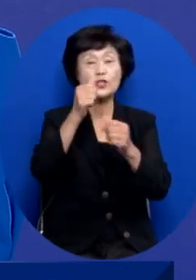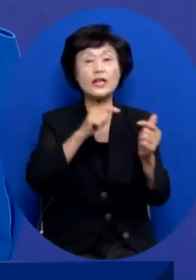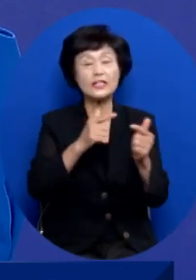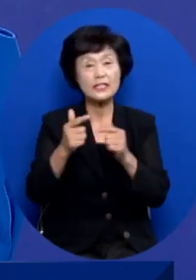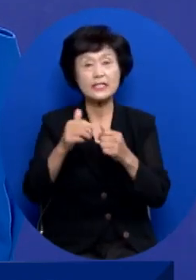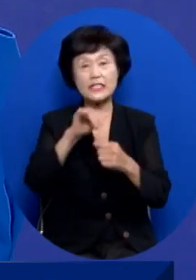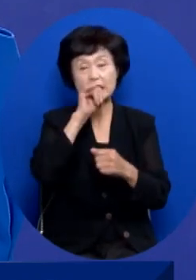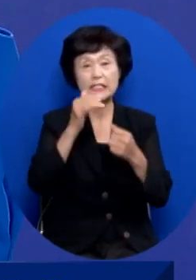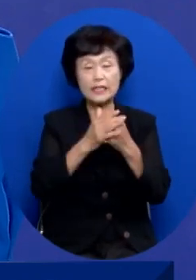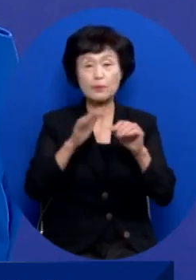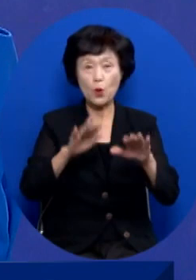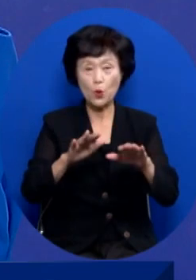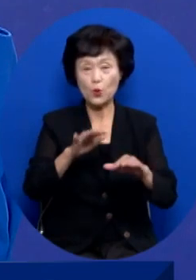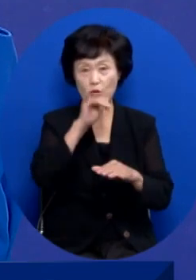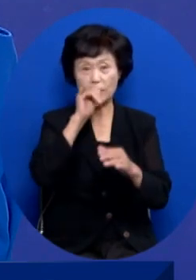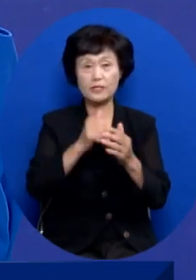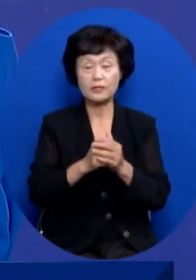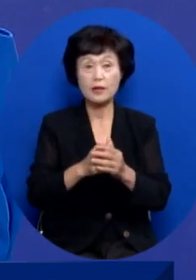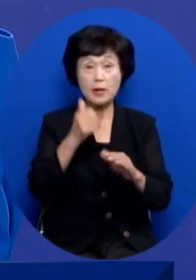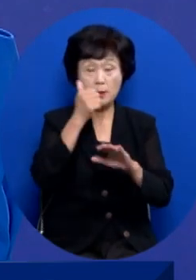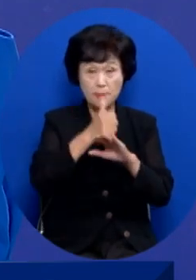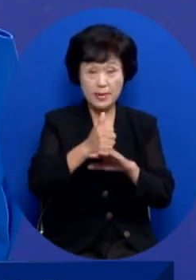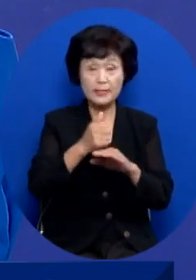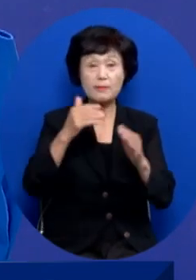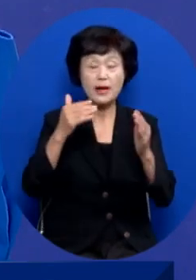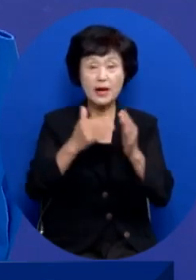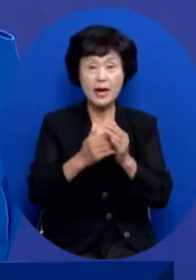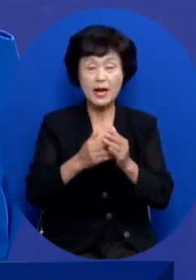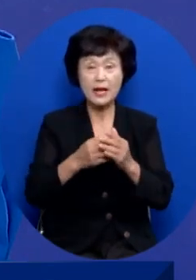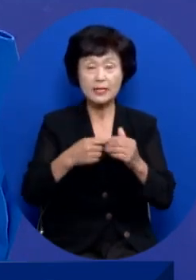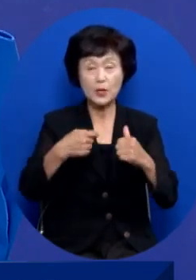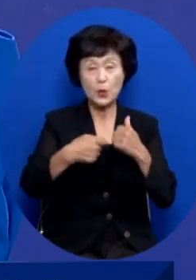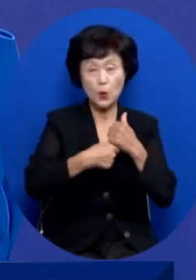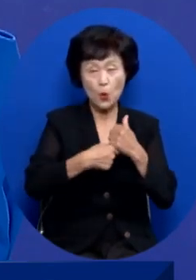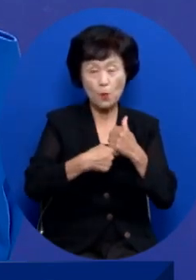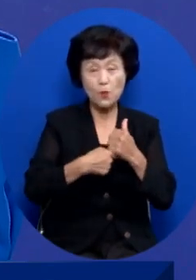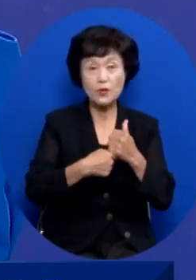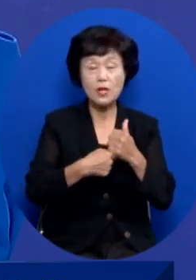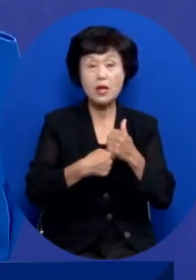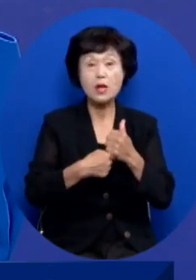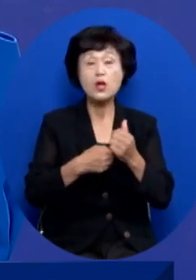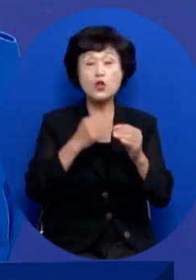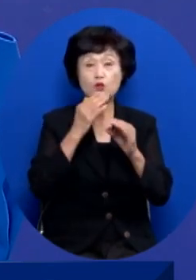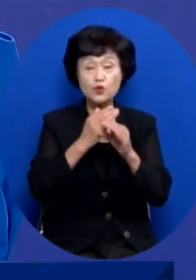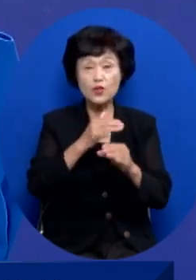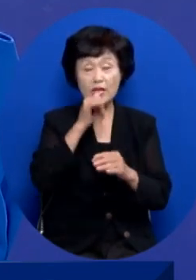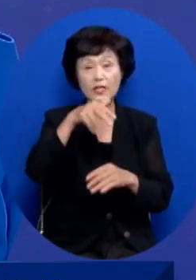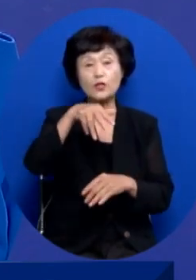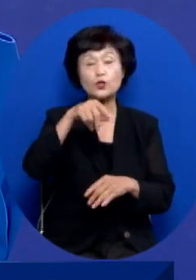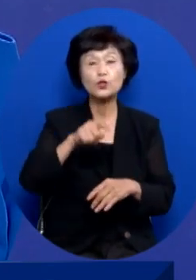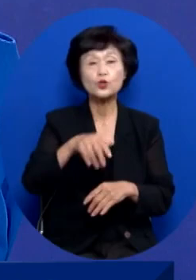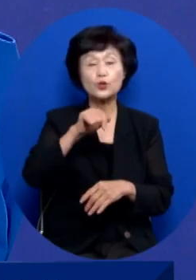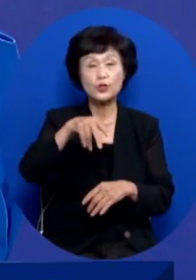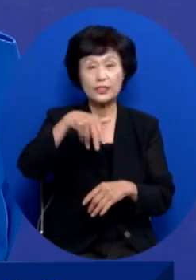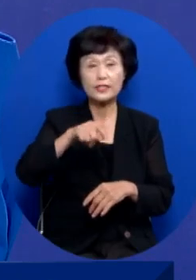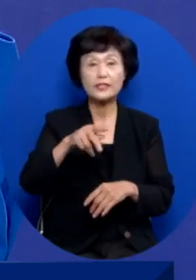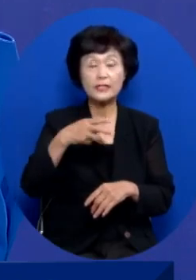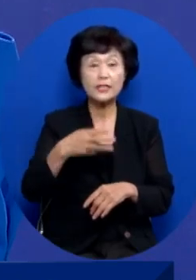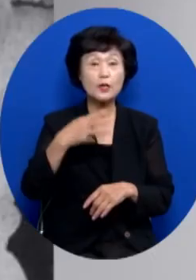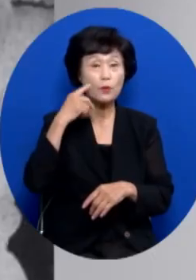일제의 신사참배 강요를 끝까지 거부하며 모진 고문을 감내해낸 분 주기철 목사를 돌아봅니다. 김인혜 기자입니다.